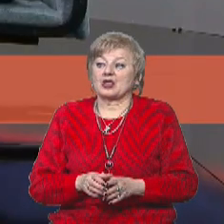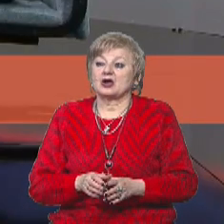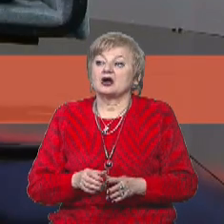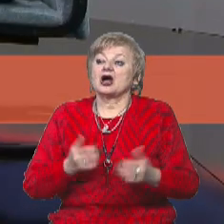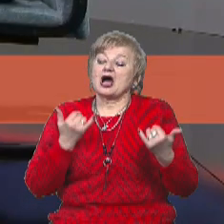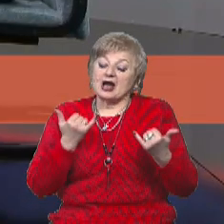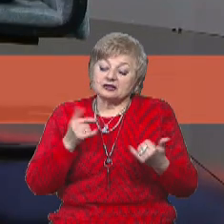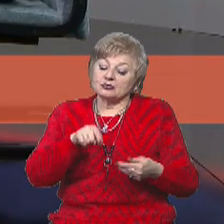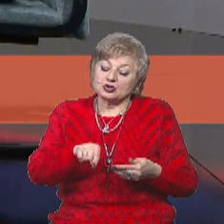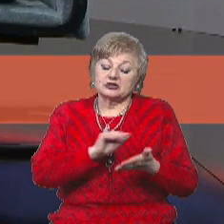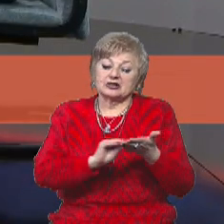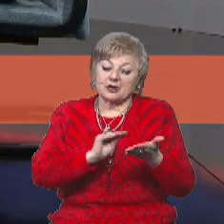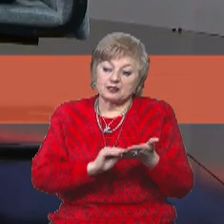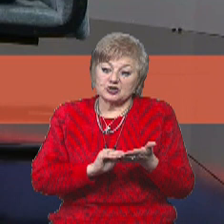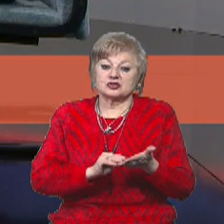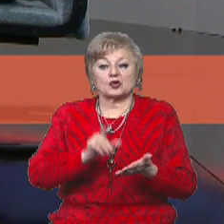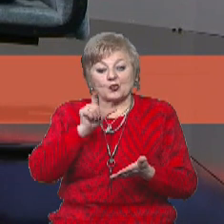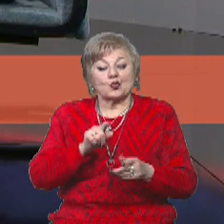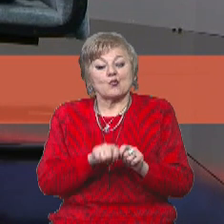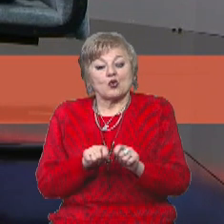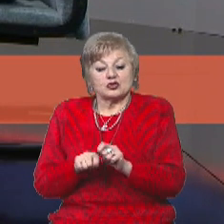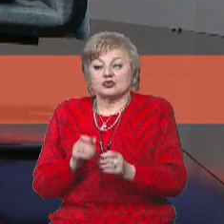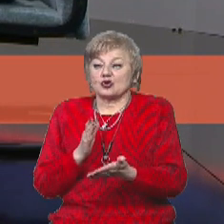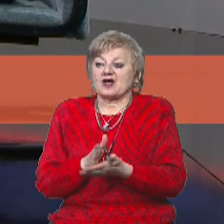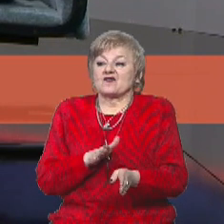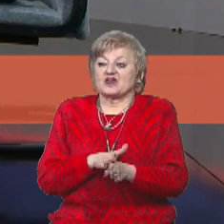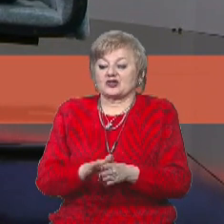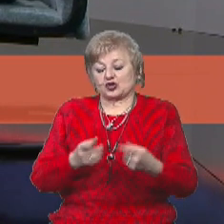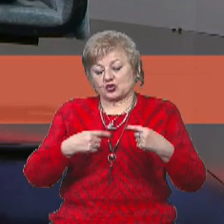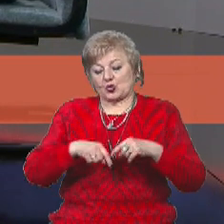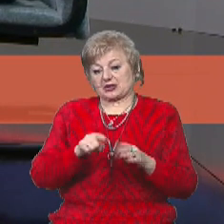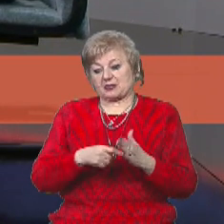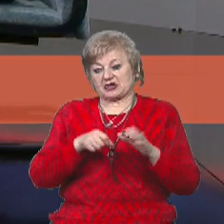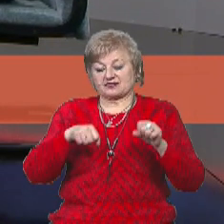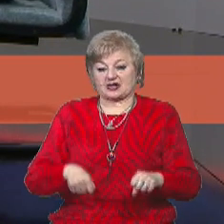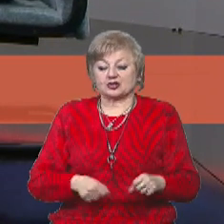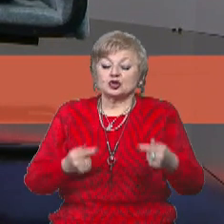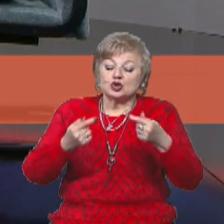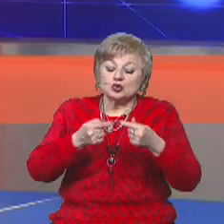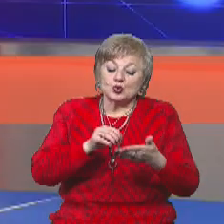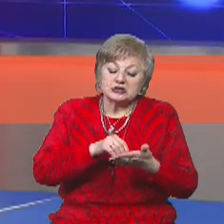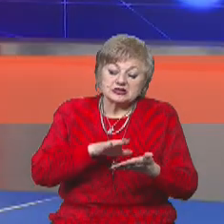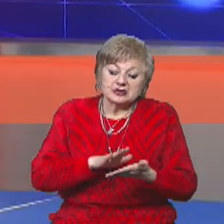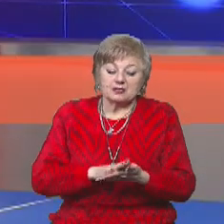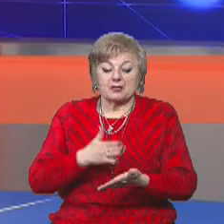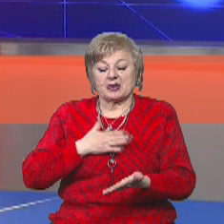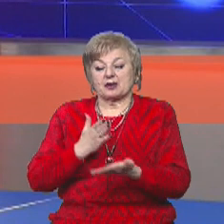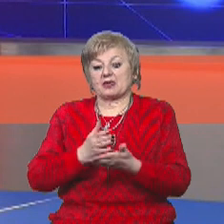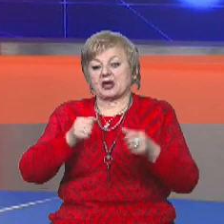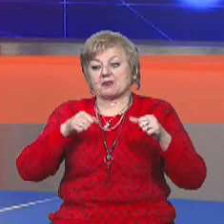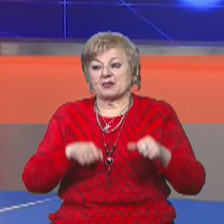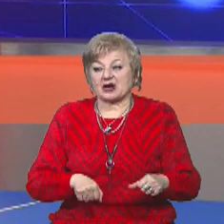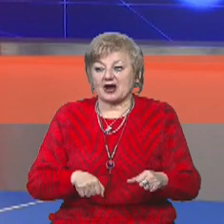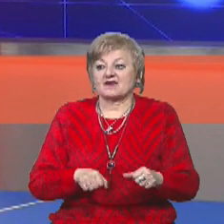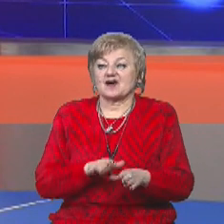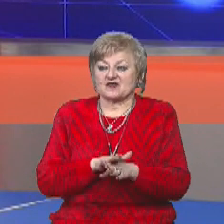вже тепер тут написано, що суб'єктами моніторингу є виконавчі органи міської ради. І чітко прописано, що ми маємо право тепер, я маю на